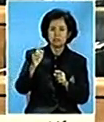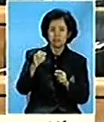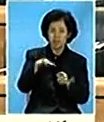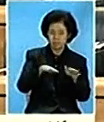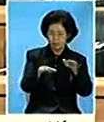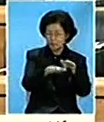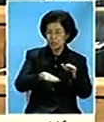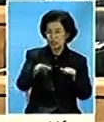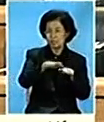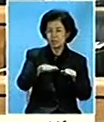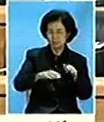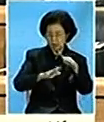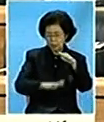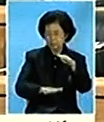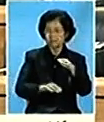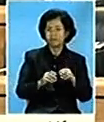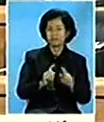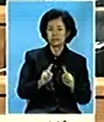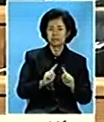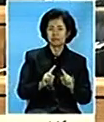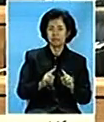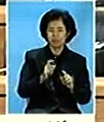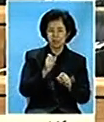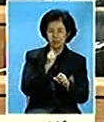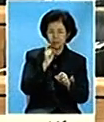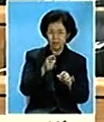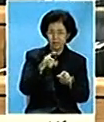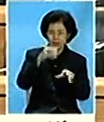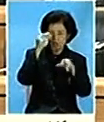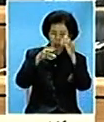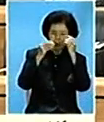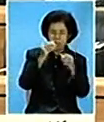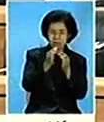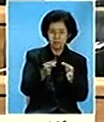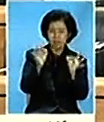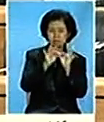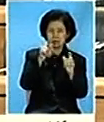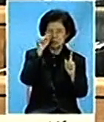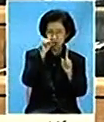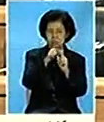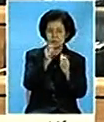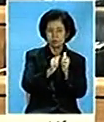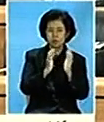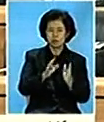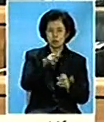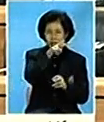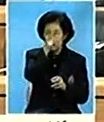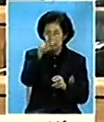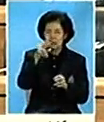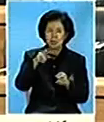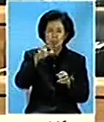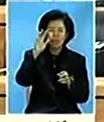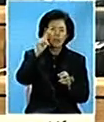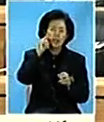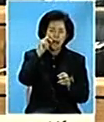และข้อมูลในระดับล่างลงไปผมคิดว่าตรงนี้เป็นข้อมูลที่สำคัญที่จะชี้เป้า จะทำให้ทุกคนมองเห็นภาพของน้ำไ